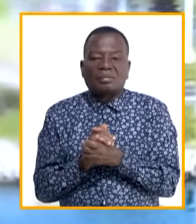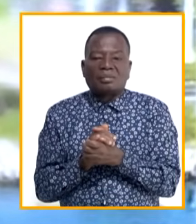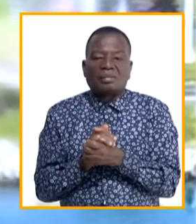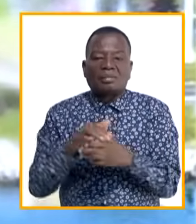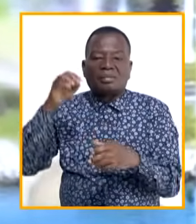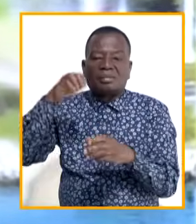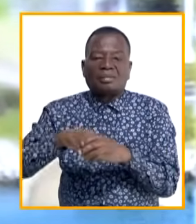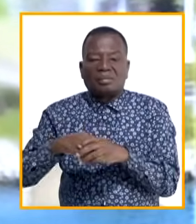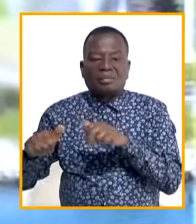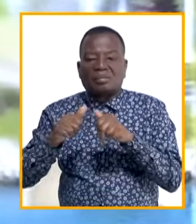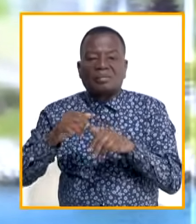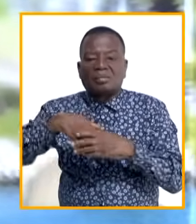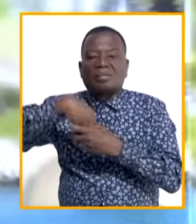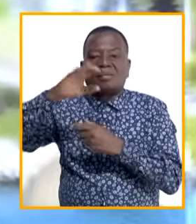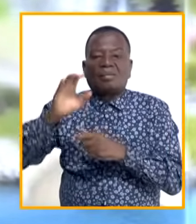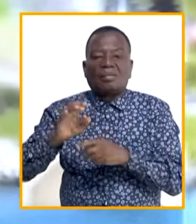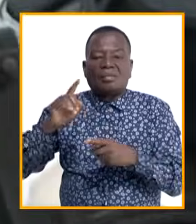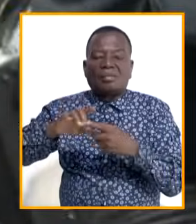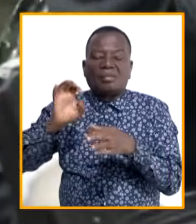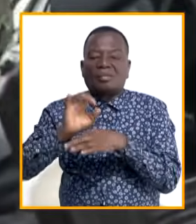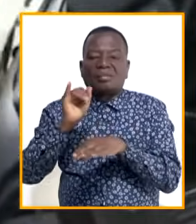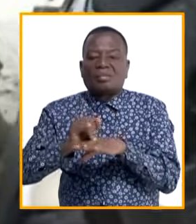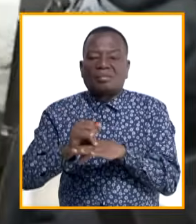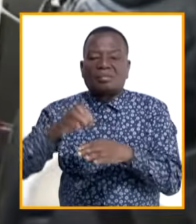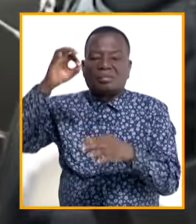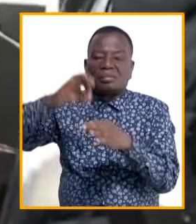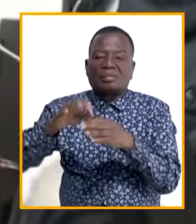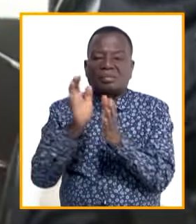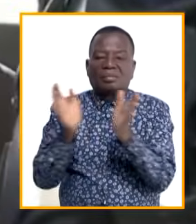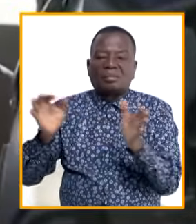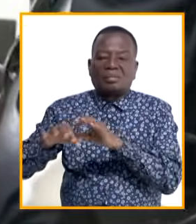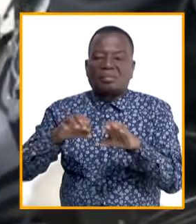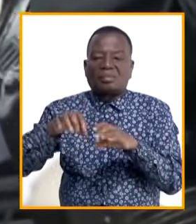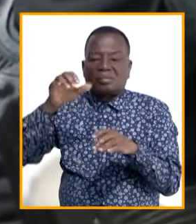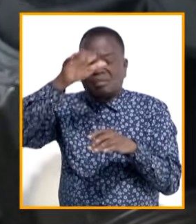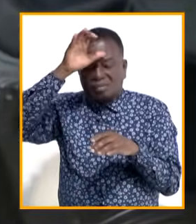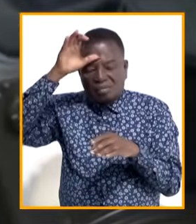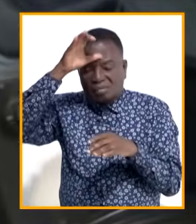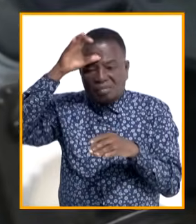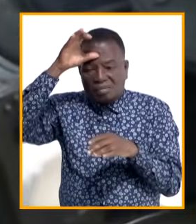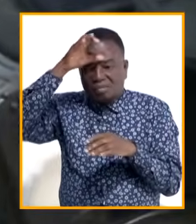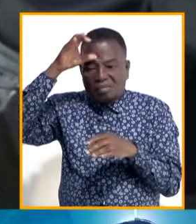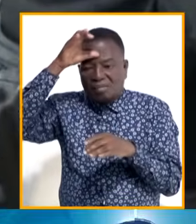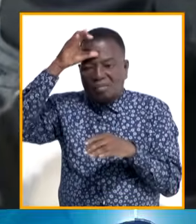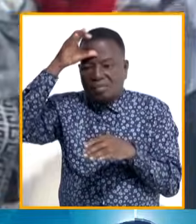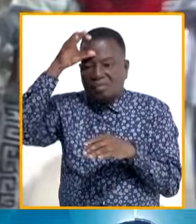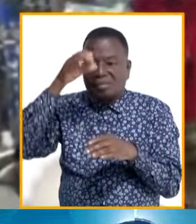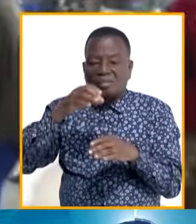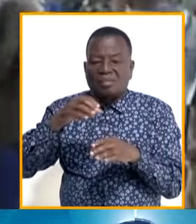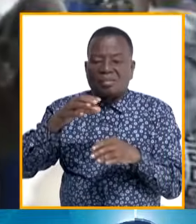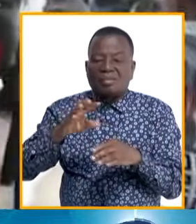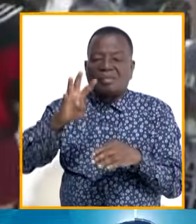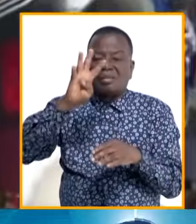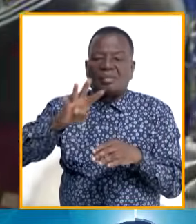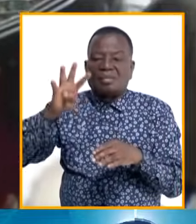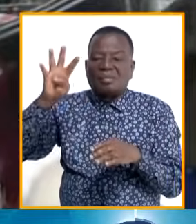Dans l'actualité hors de chez nous, les élections générales se déroulent ce mercredi 20 décembre en République démocratique du Congo. Les